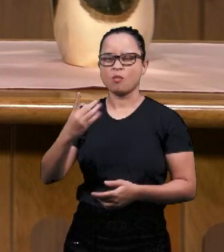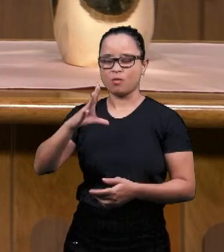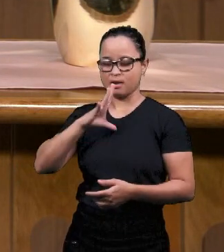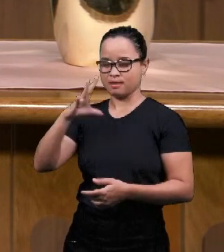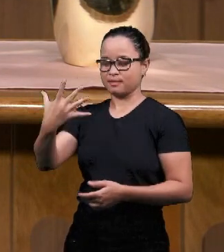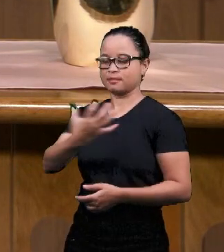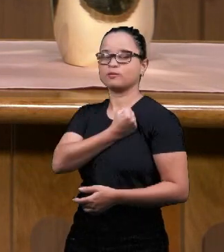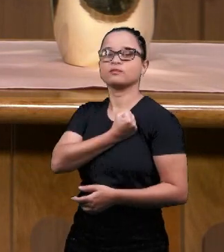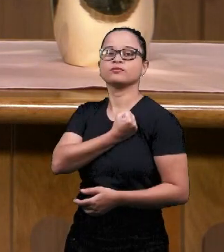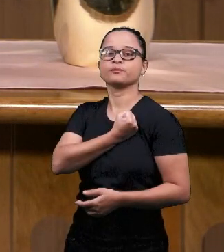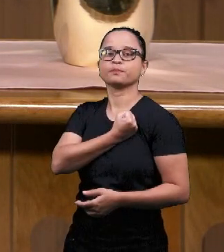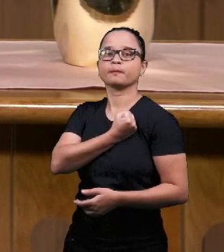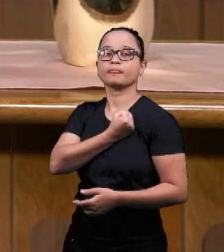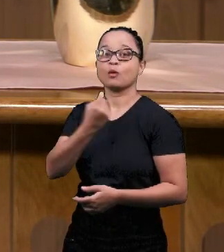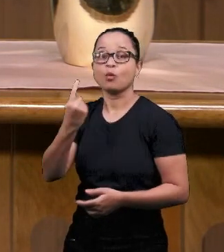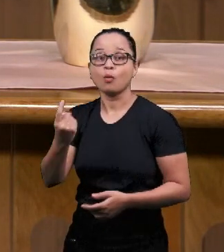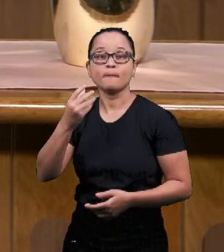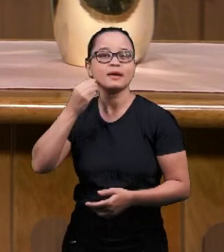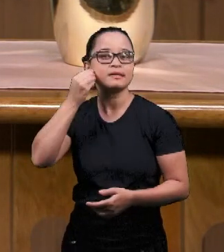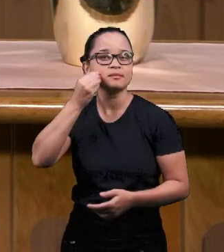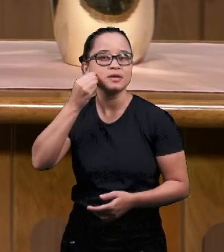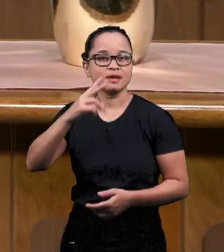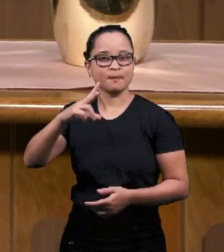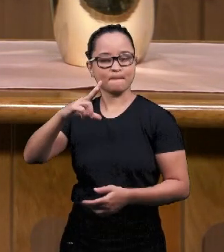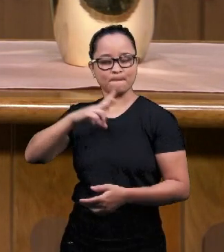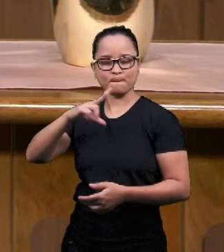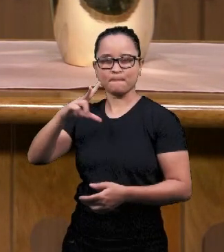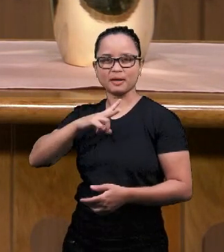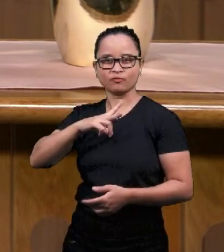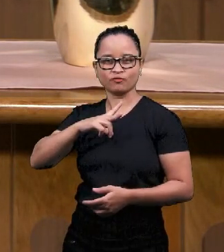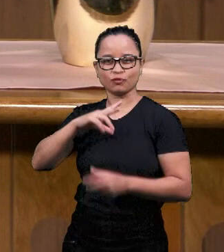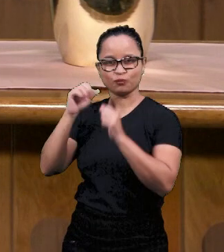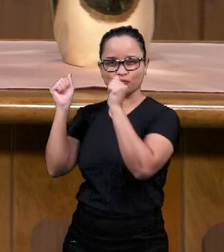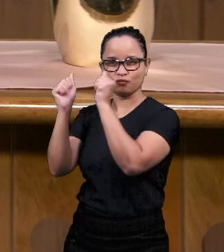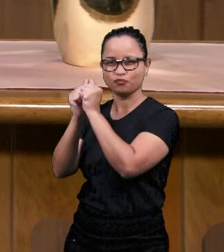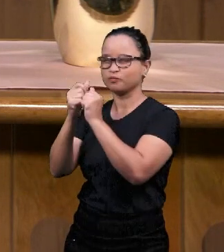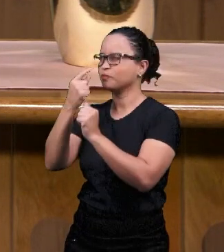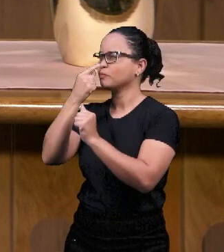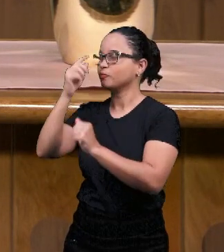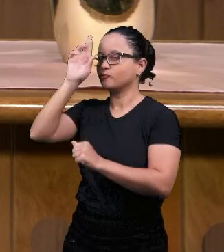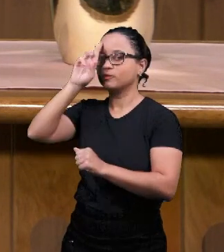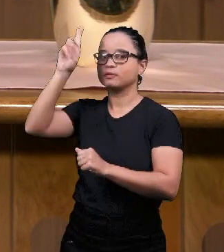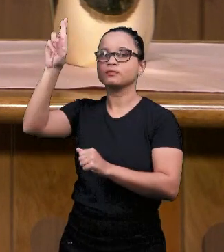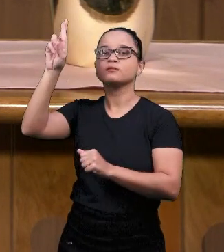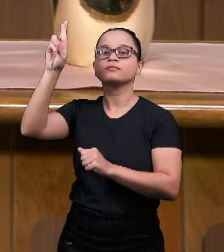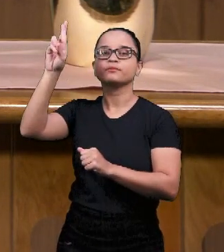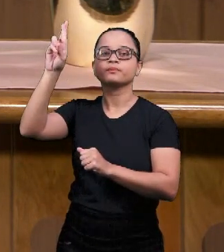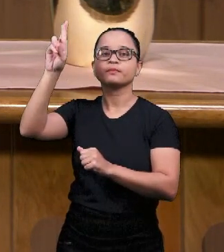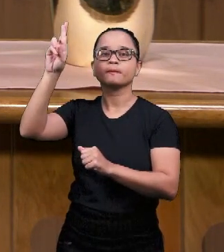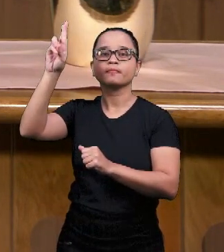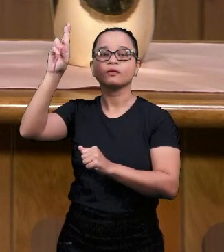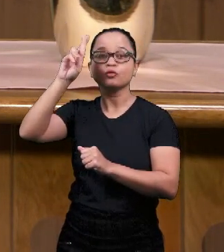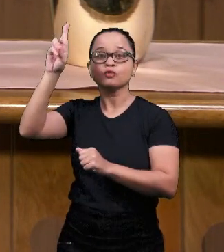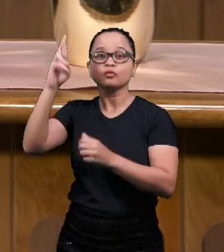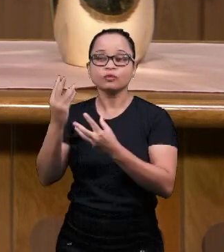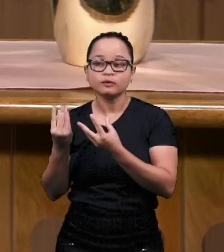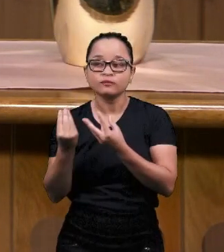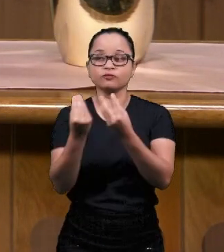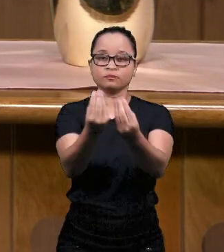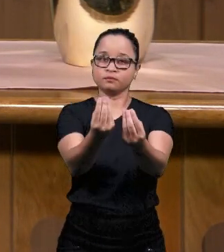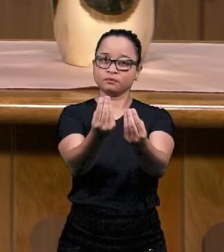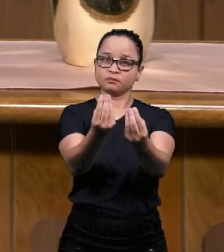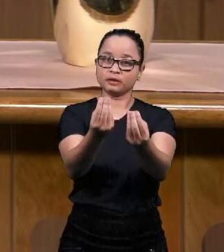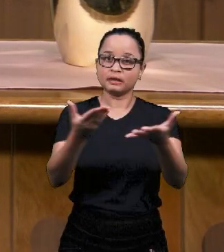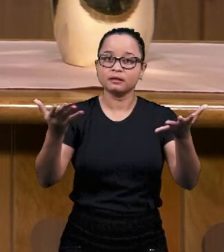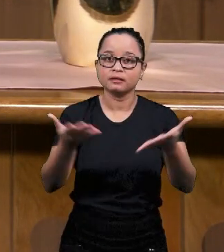это индивидуальное, личное спасение, личное переживание с Господом, который Господь